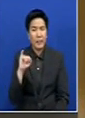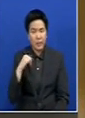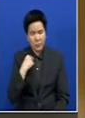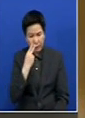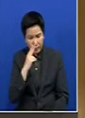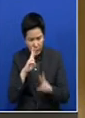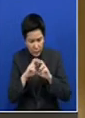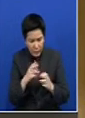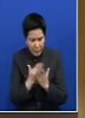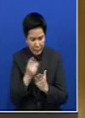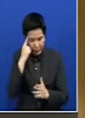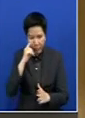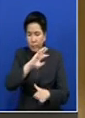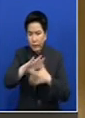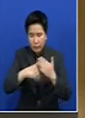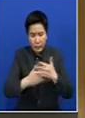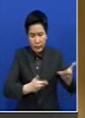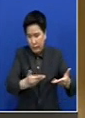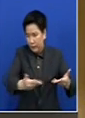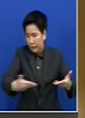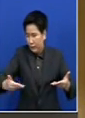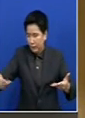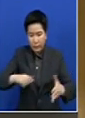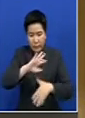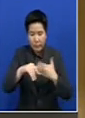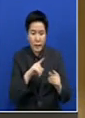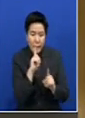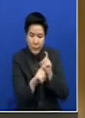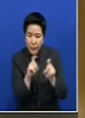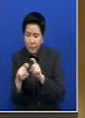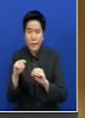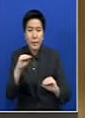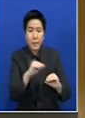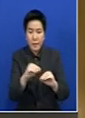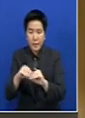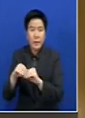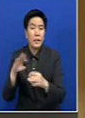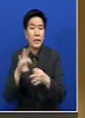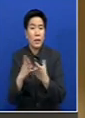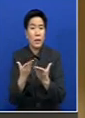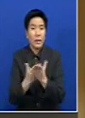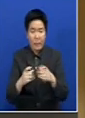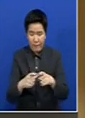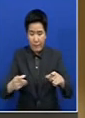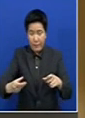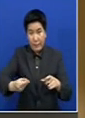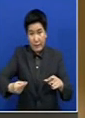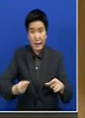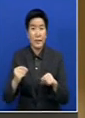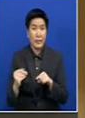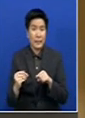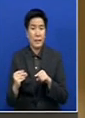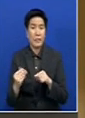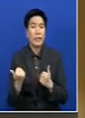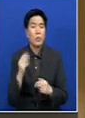บอกว่าเดี๋ยวจะเชิญทั้งหมดนะครับมาให้ปากคำเพิ่มเติมกรณีของแคชเชียร์เช็ค ครับ คุณพานทองแ